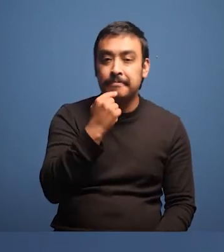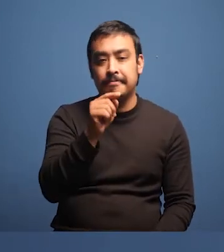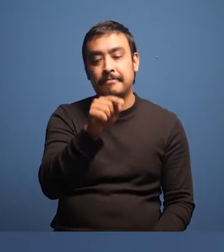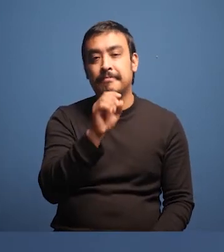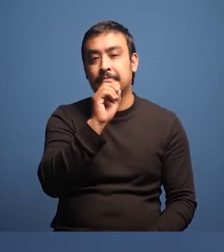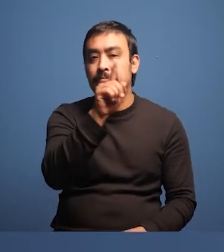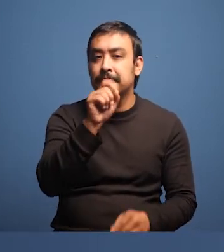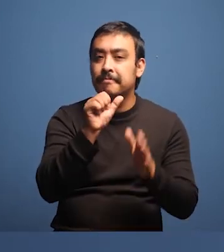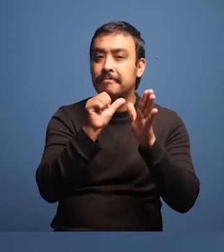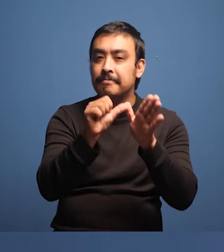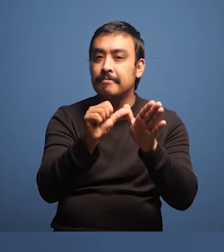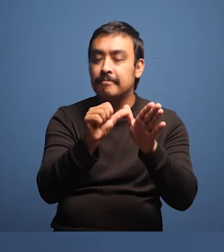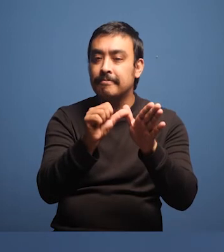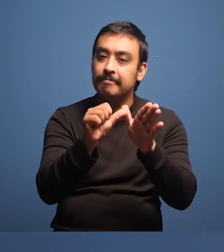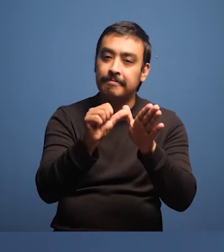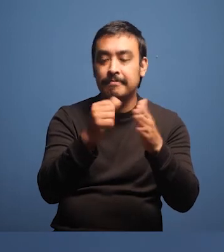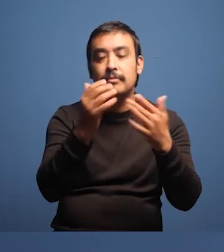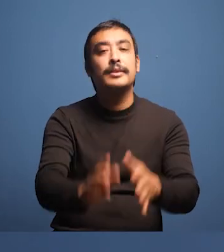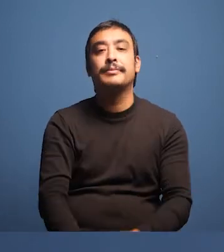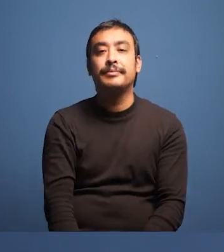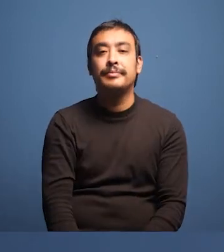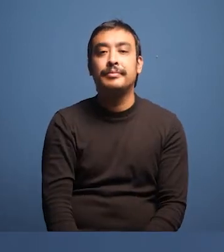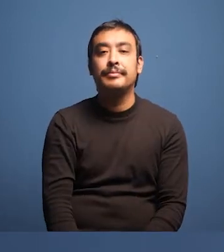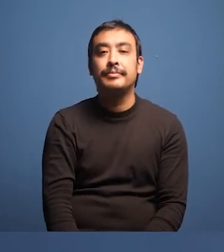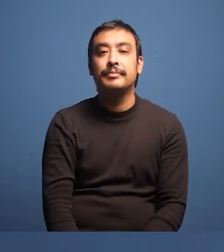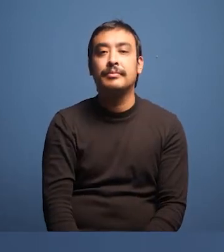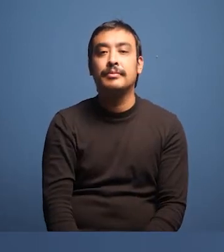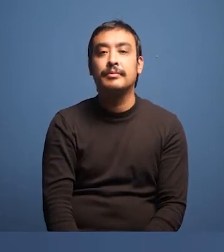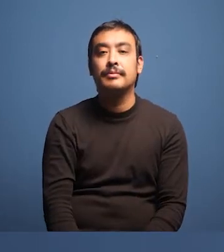त्यो क्वेसनको एड्रेस गर्न चाहेँ। सो फर्दर